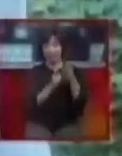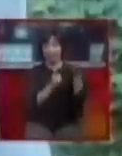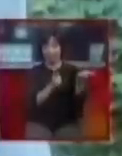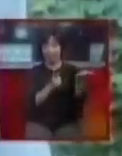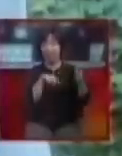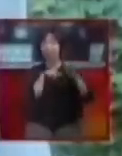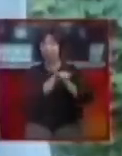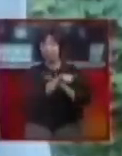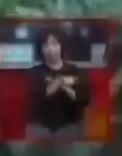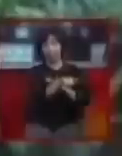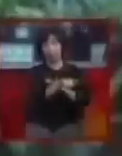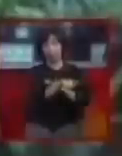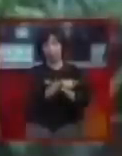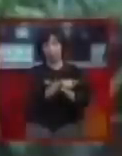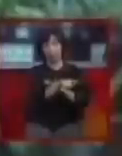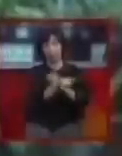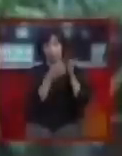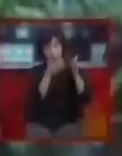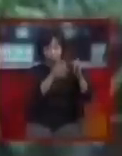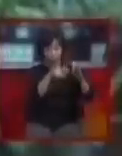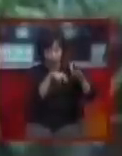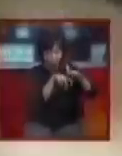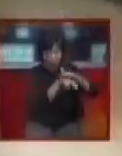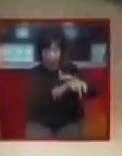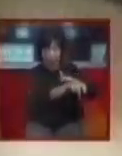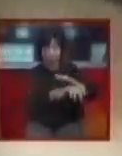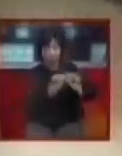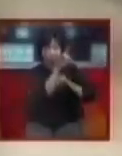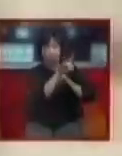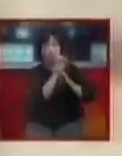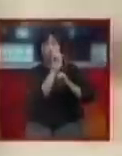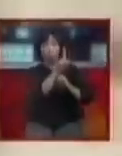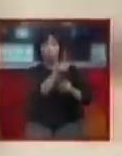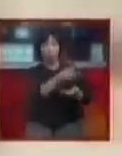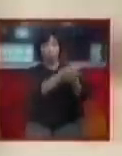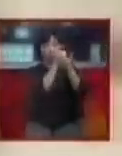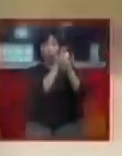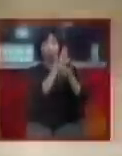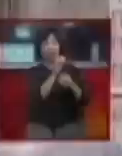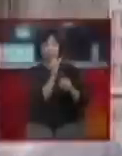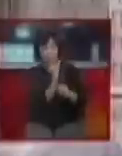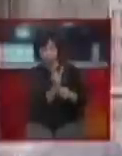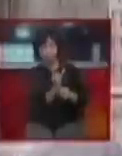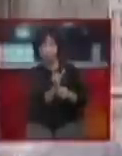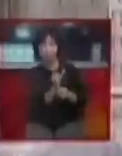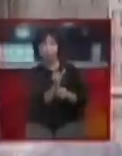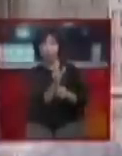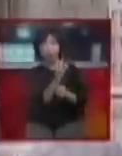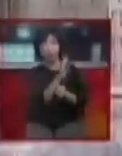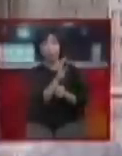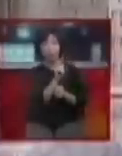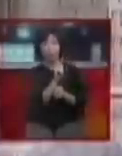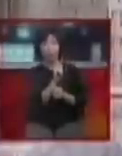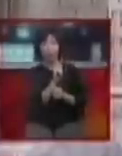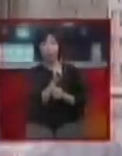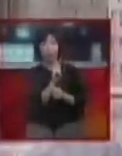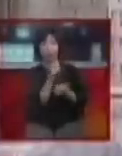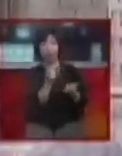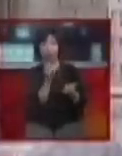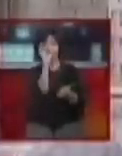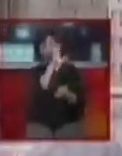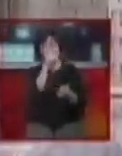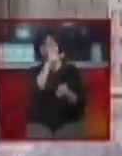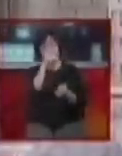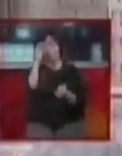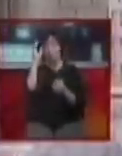ang umiskapo ang mga sospek. Dito rin narecover ang isang magazine at basyo ng bala. Formal nang ikinasa ang